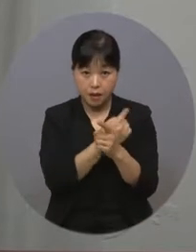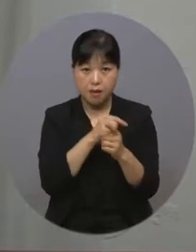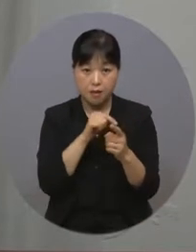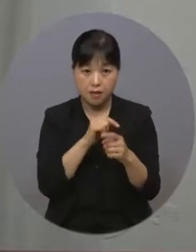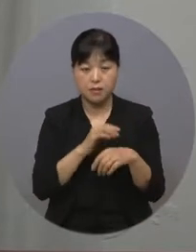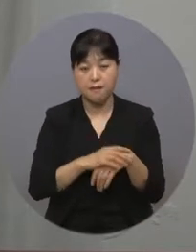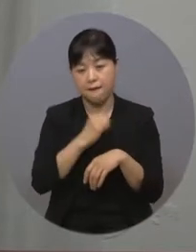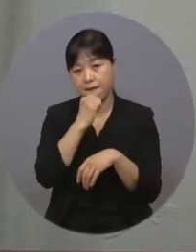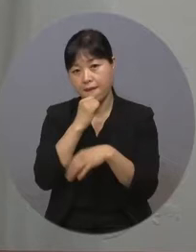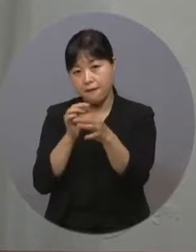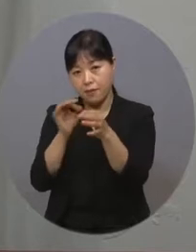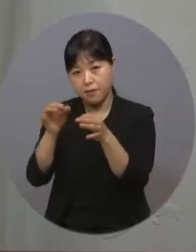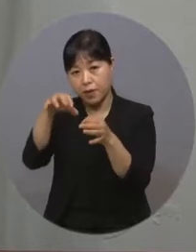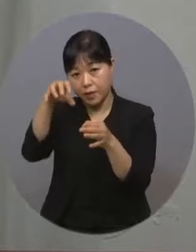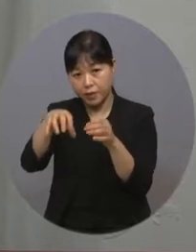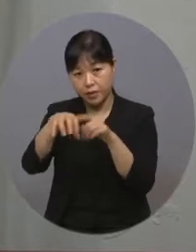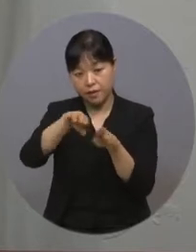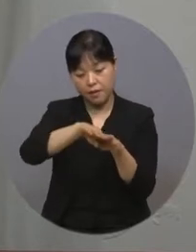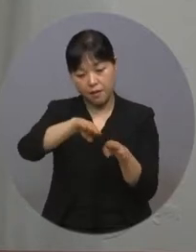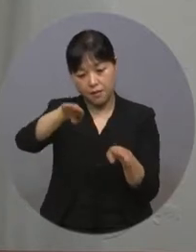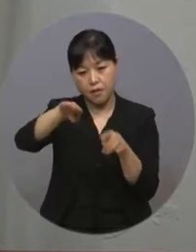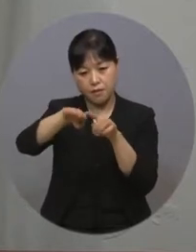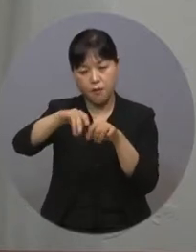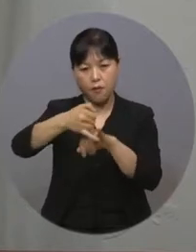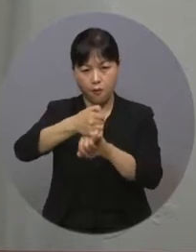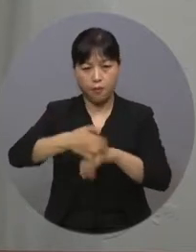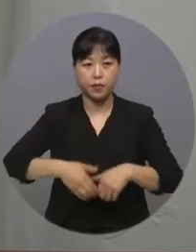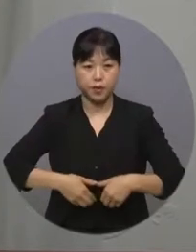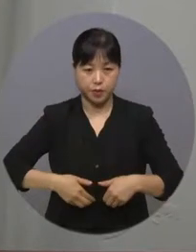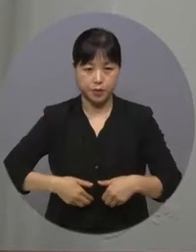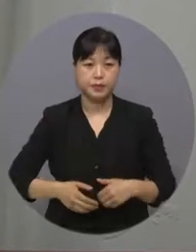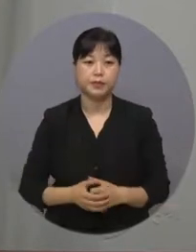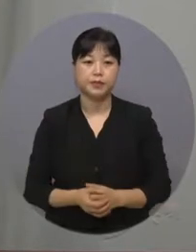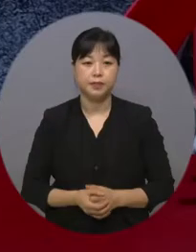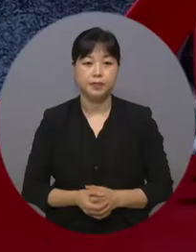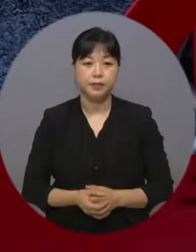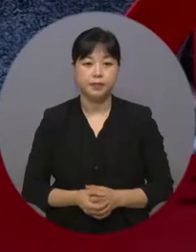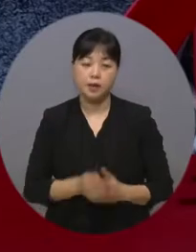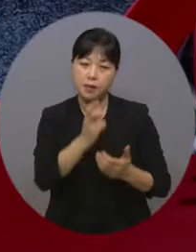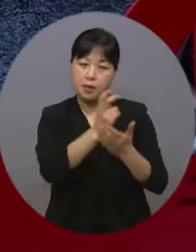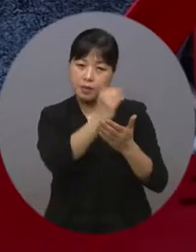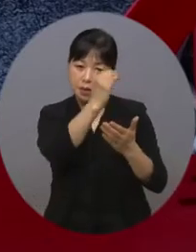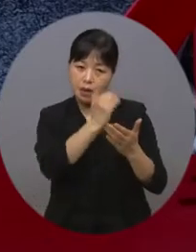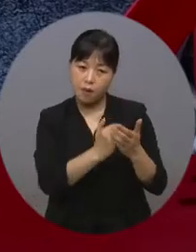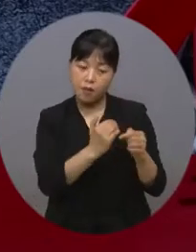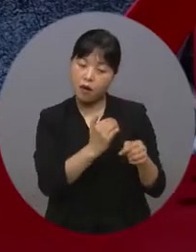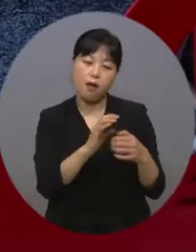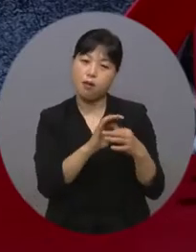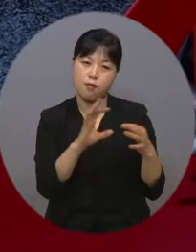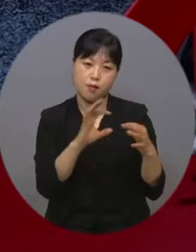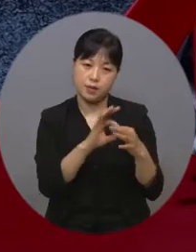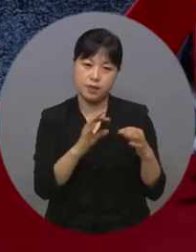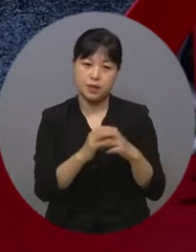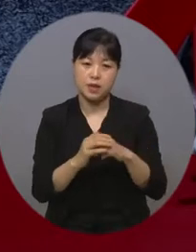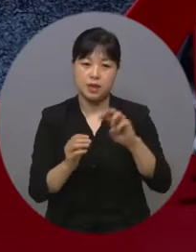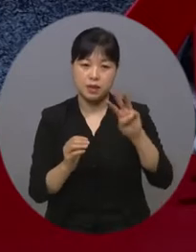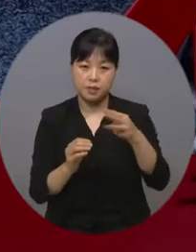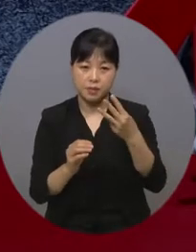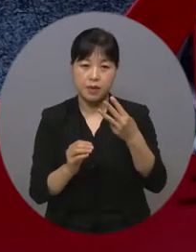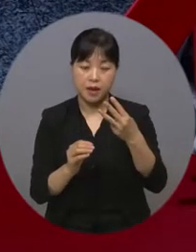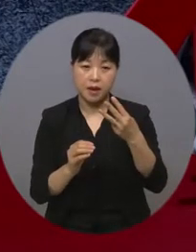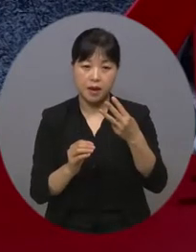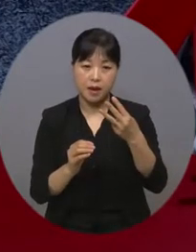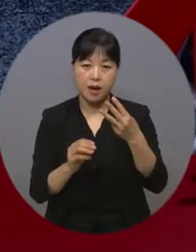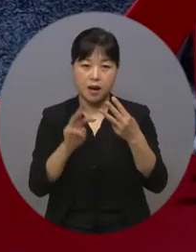소규모 점포에도 경사로 설치가 의무화되는 가운데 법령에 해당되지 않는 300제곱미터 미만